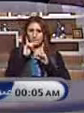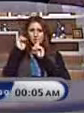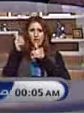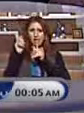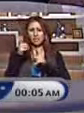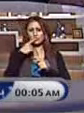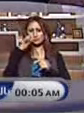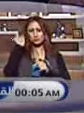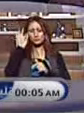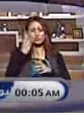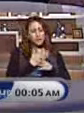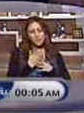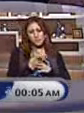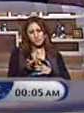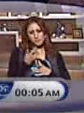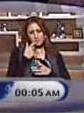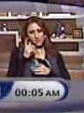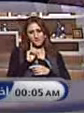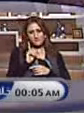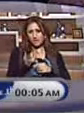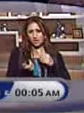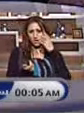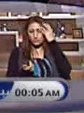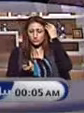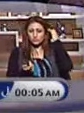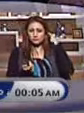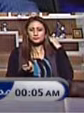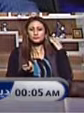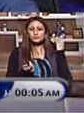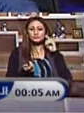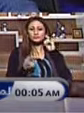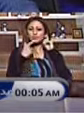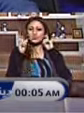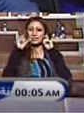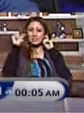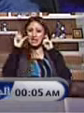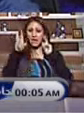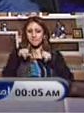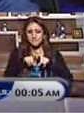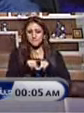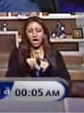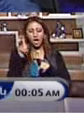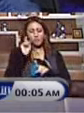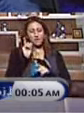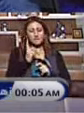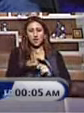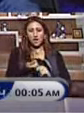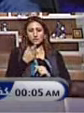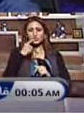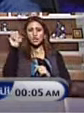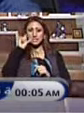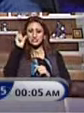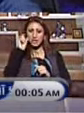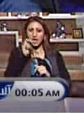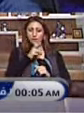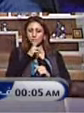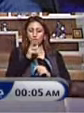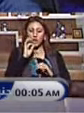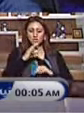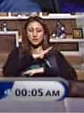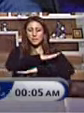في الاستهزاء نبدا في هذا ليس من ادب الاسلام ليه لان ما يلفظ من قول الا لديه